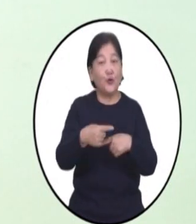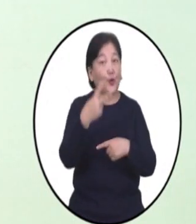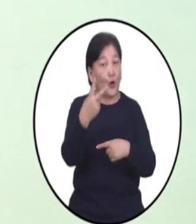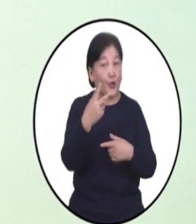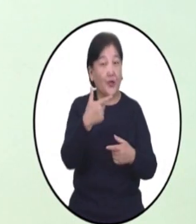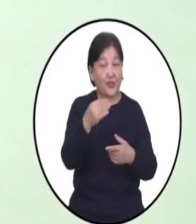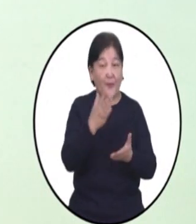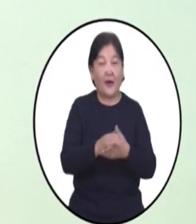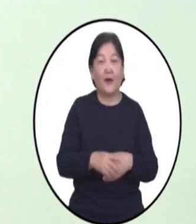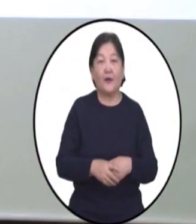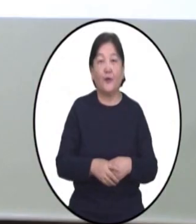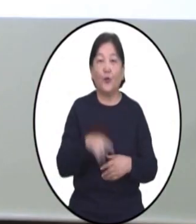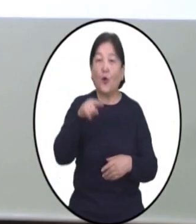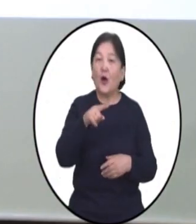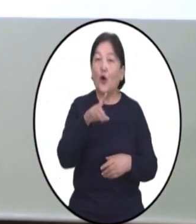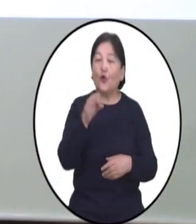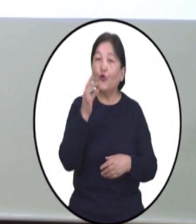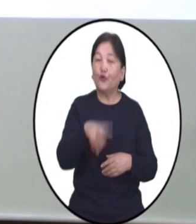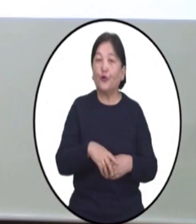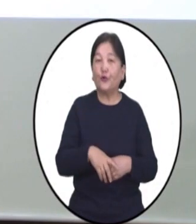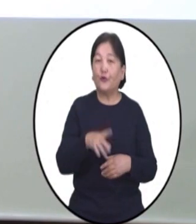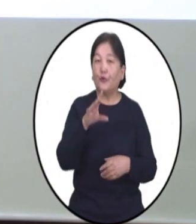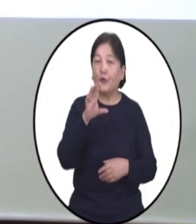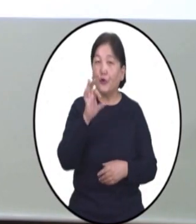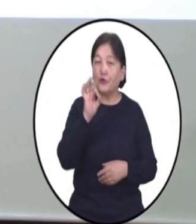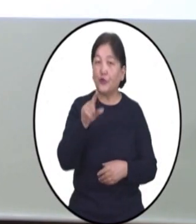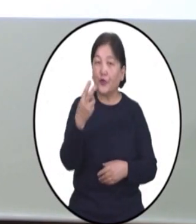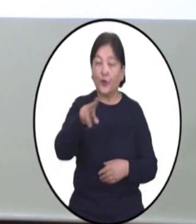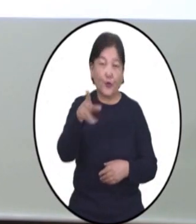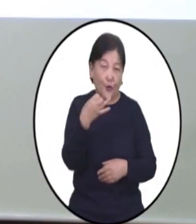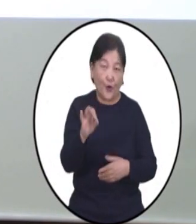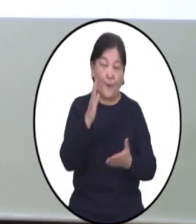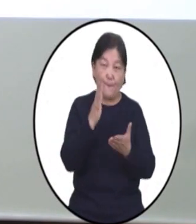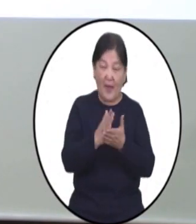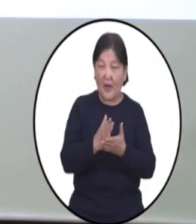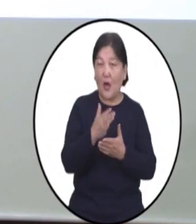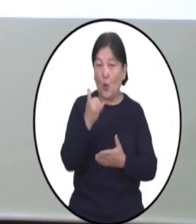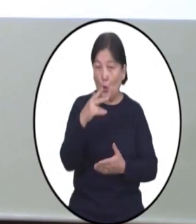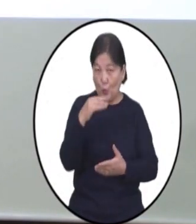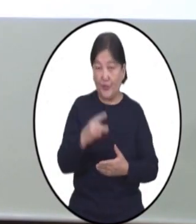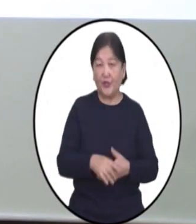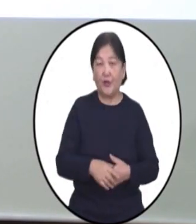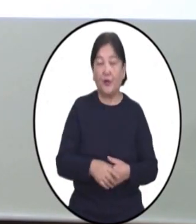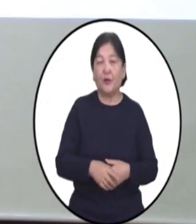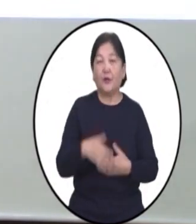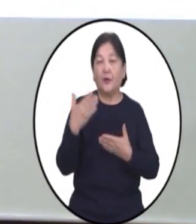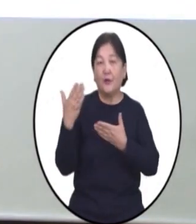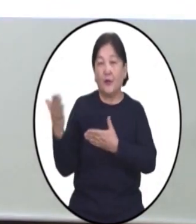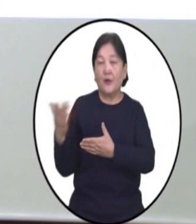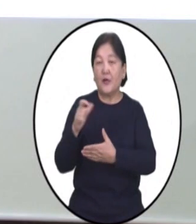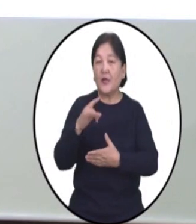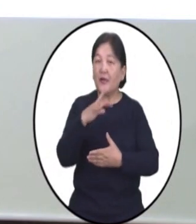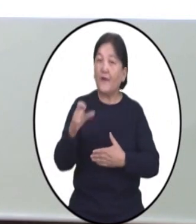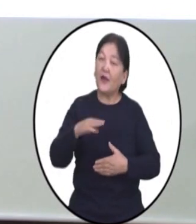юм бол тухайн өгөгдөл маань сондгоот элемент, сондгоот тооны өгөгдөлтэй байвал голын элементийг хэлнэ. Хэрвээ тэгш